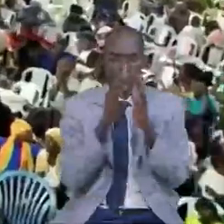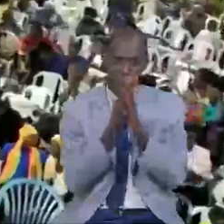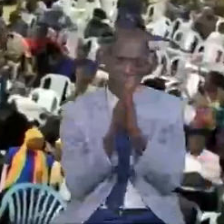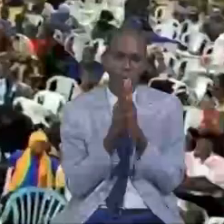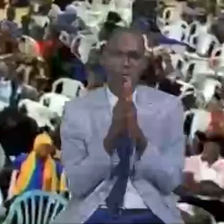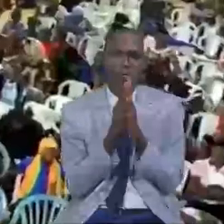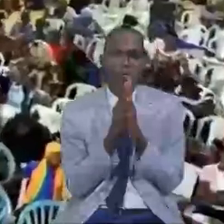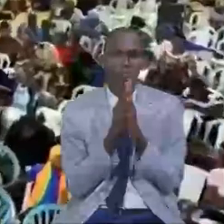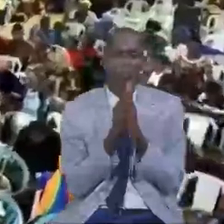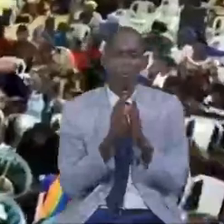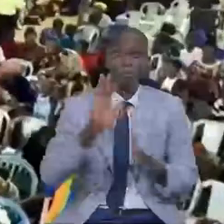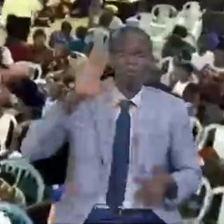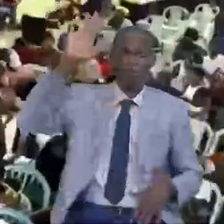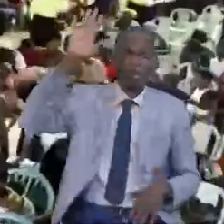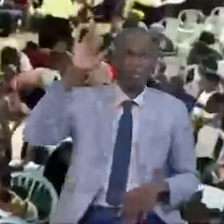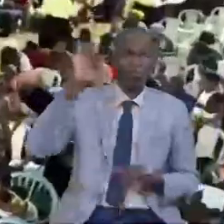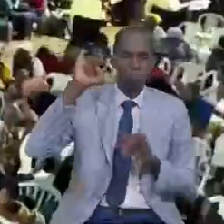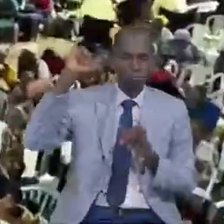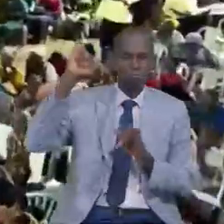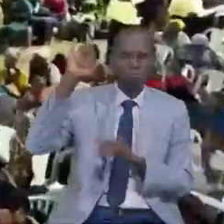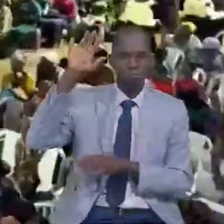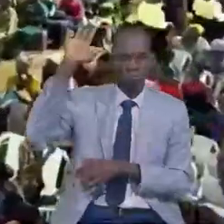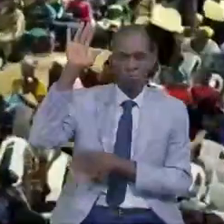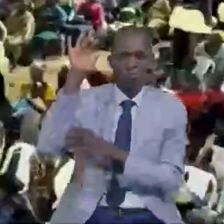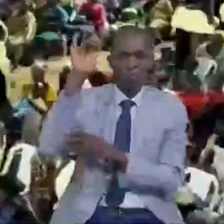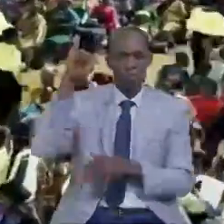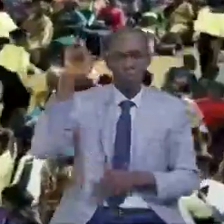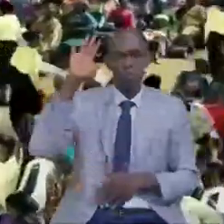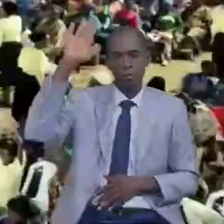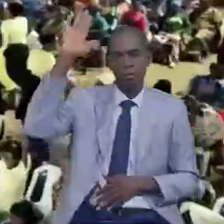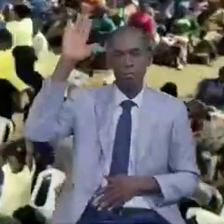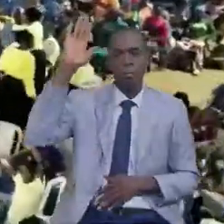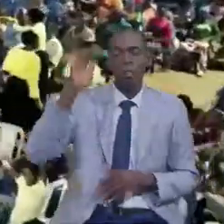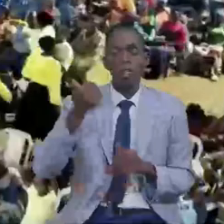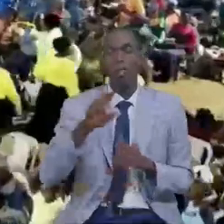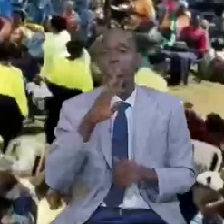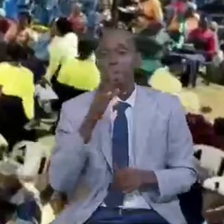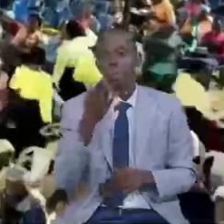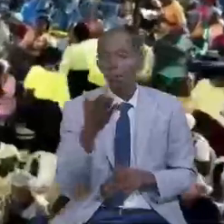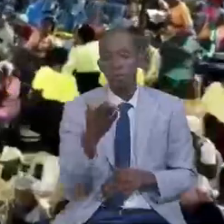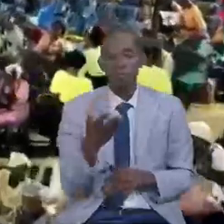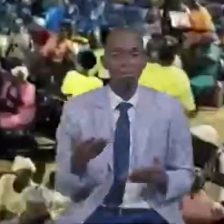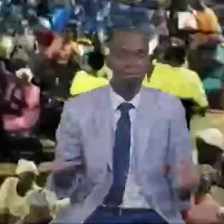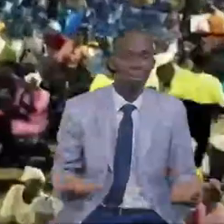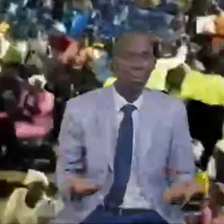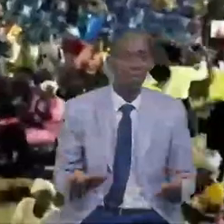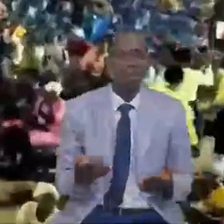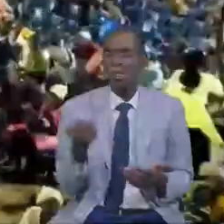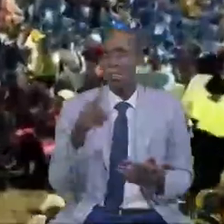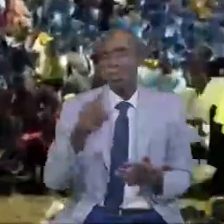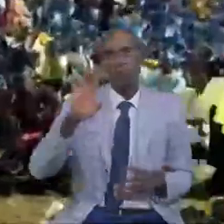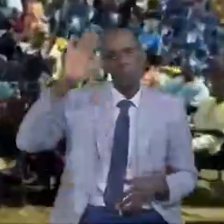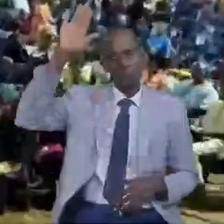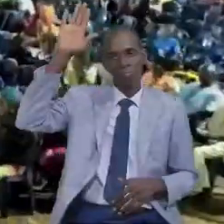Gardez les mains levées, n'importe où vous êtes, ici, là-bas, n'importe où. Père,